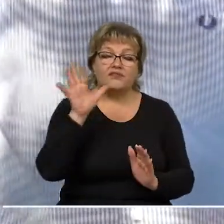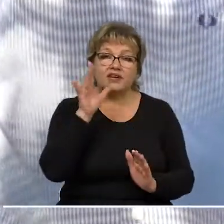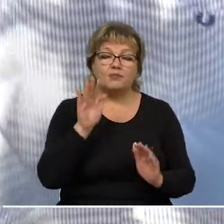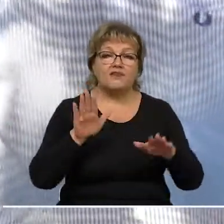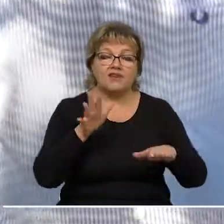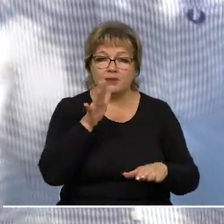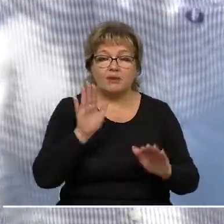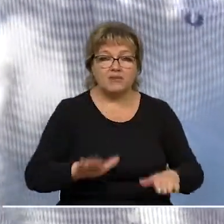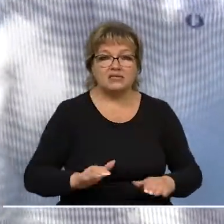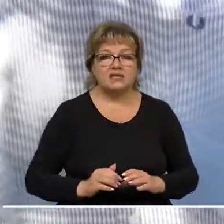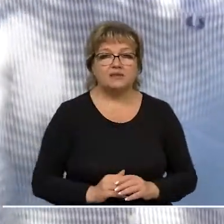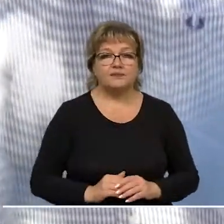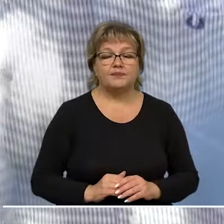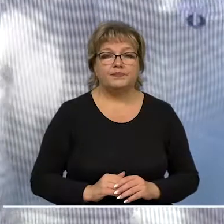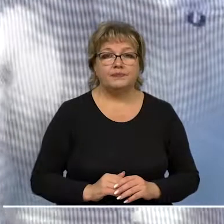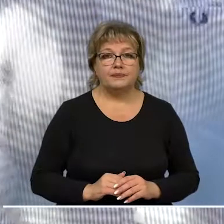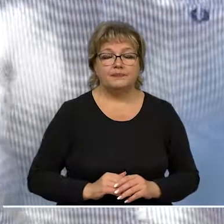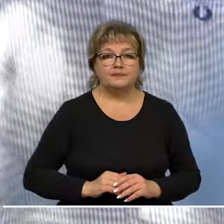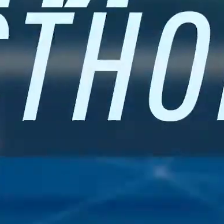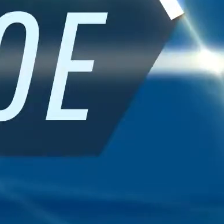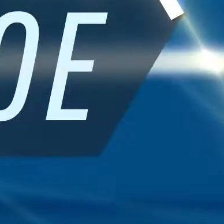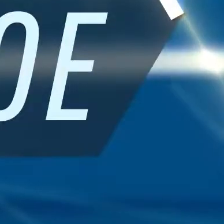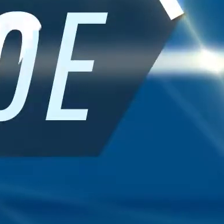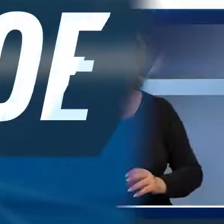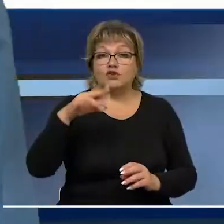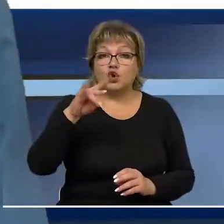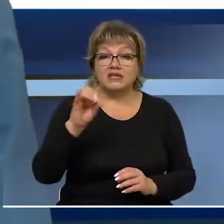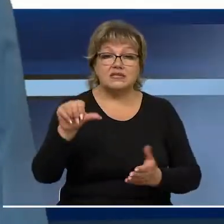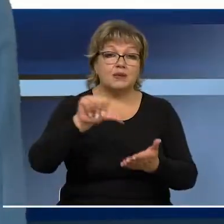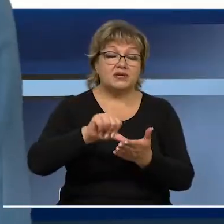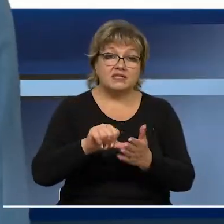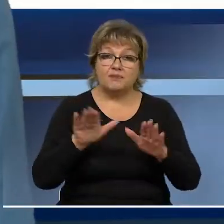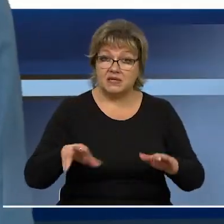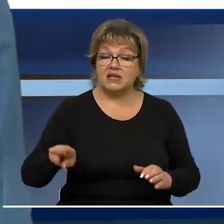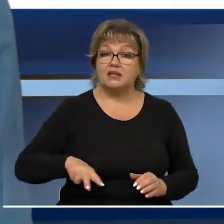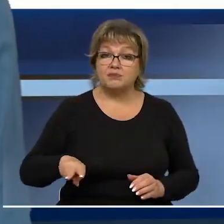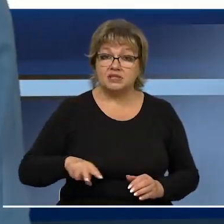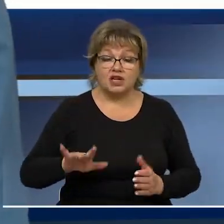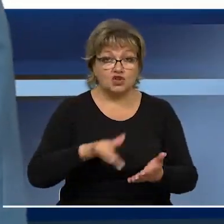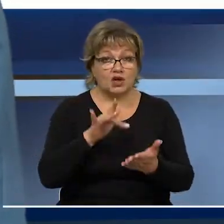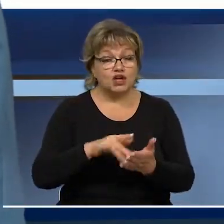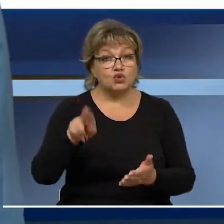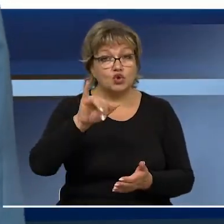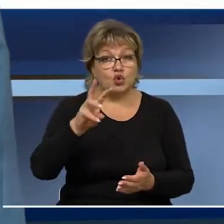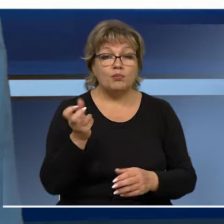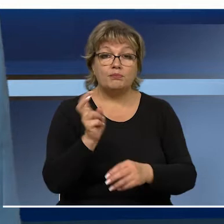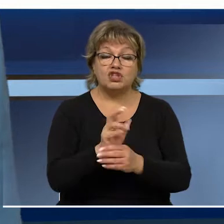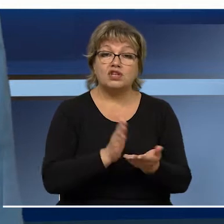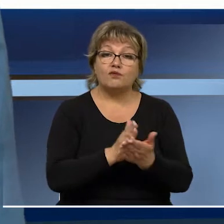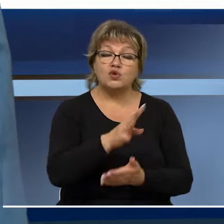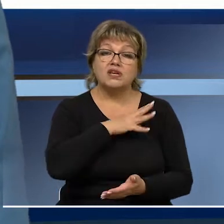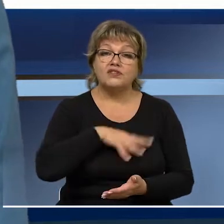ркк минск tr специально для программы время местная она нецке представители местной администрации и городской